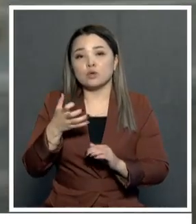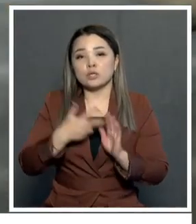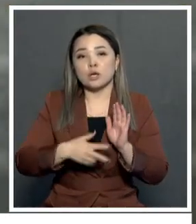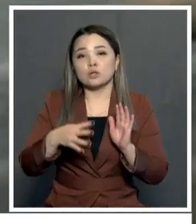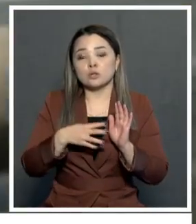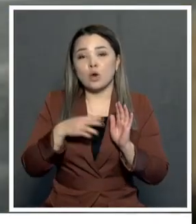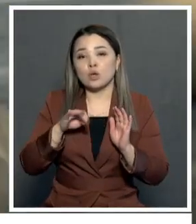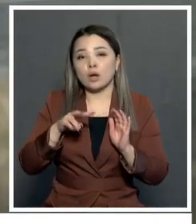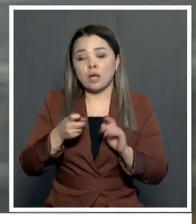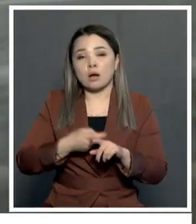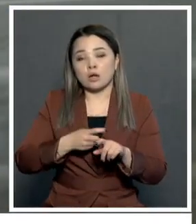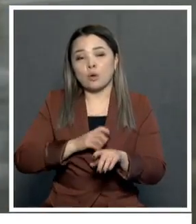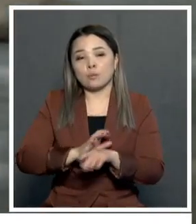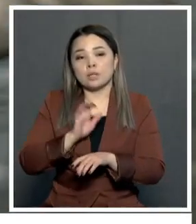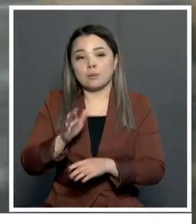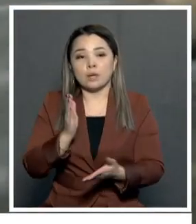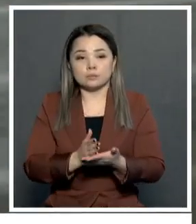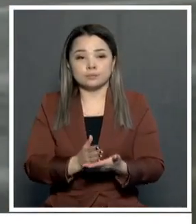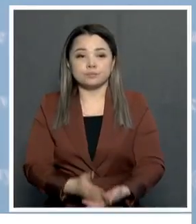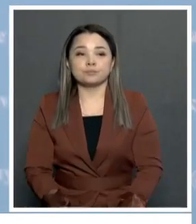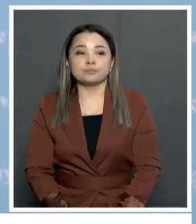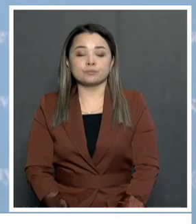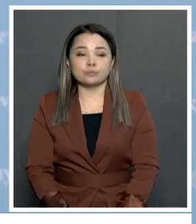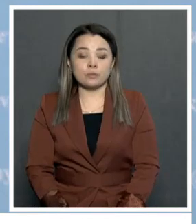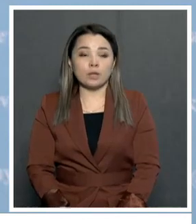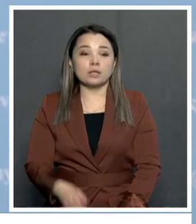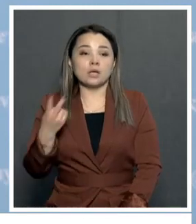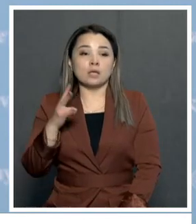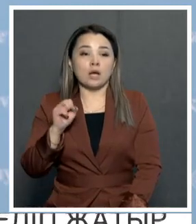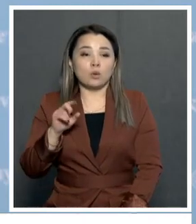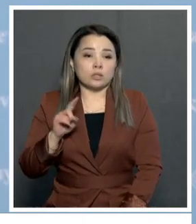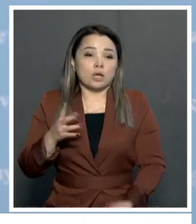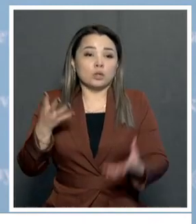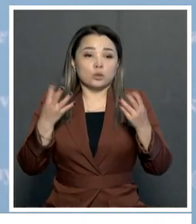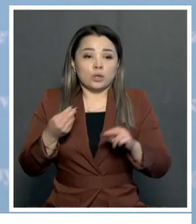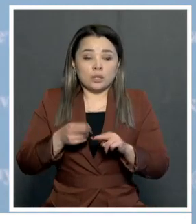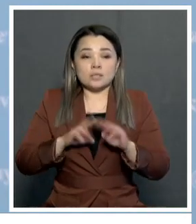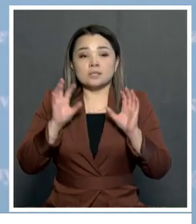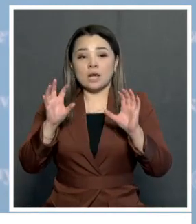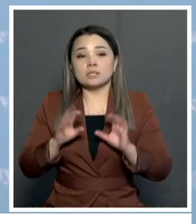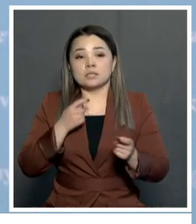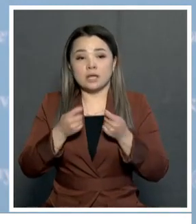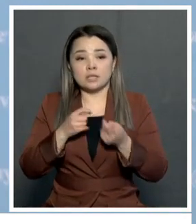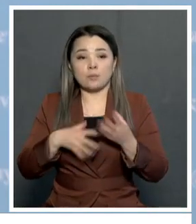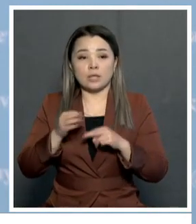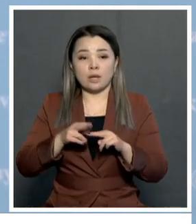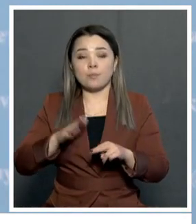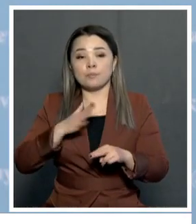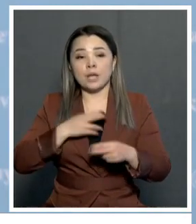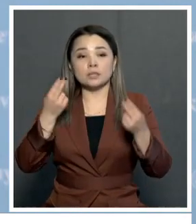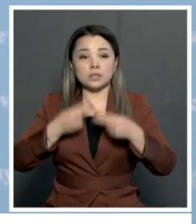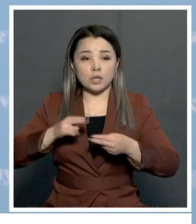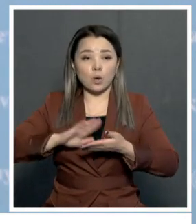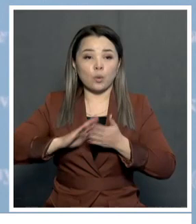2580 тонна картоп экспортталған. 2 наурыз күні барлық заңдылықтар сақтай отырып, біздің кедендік одақ